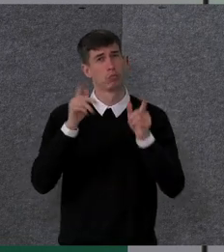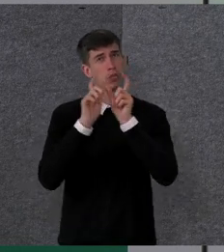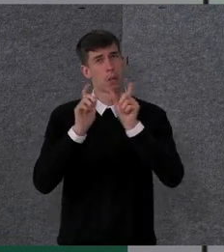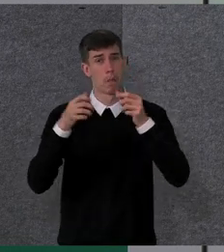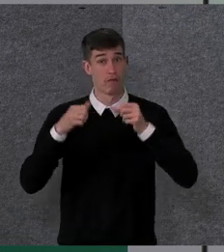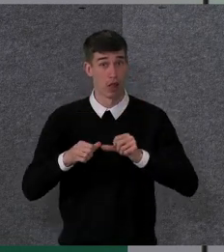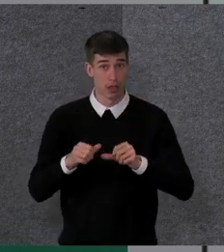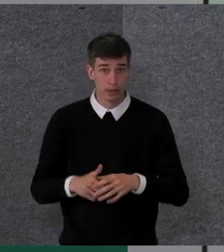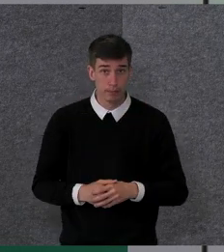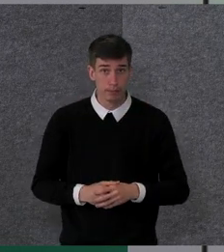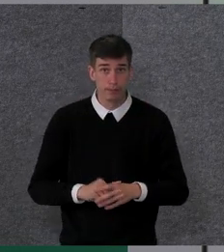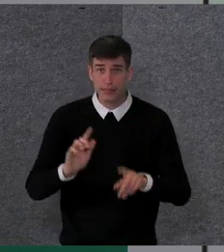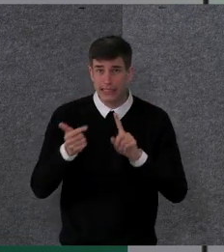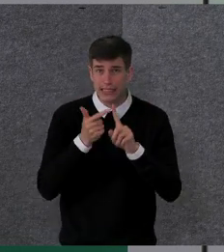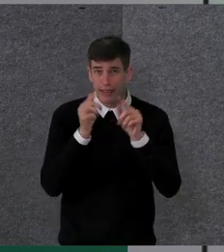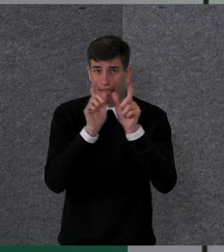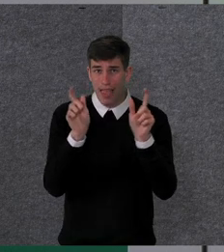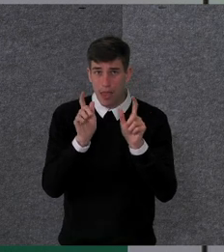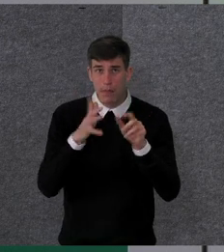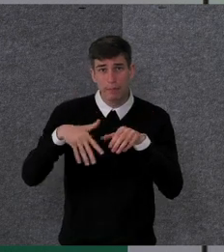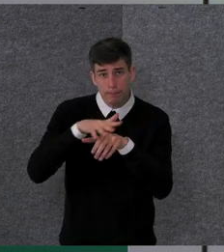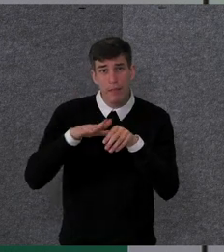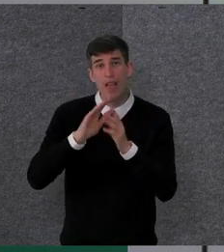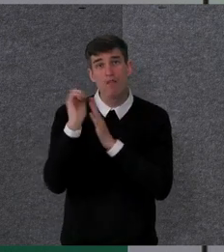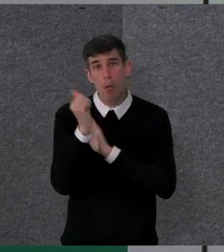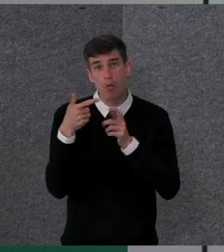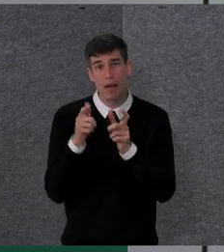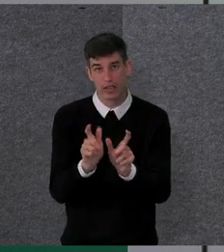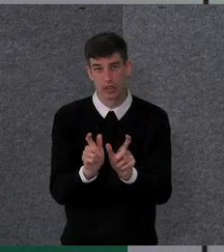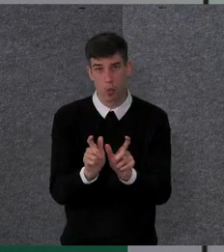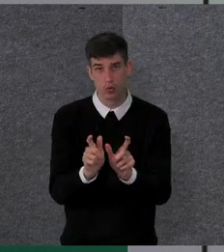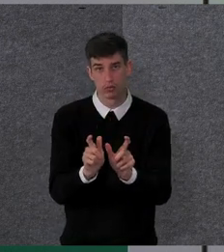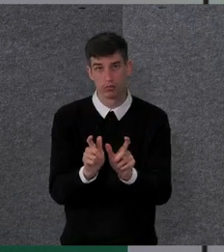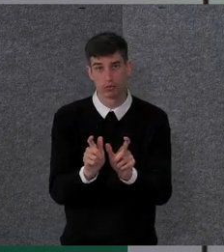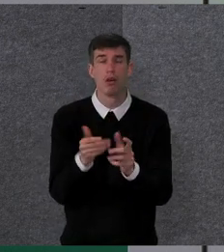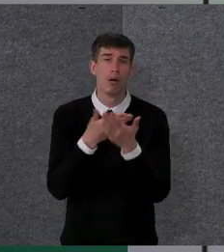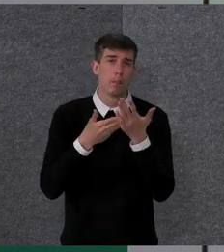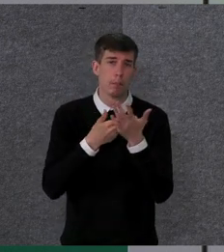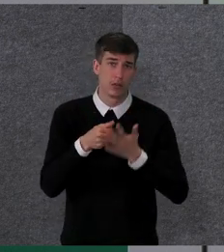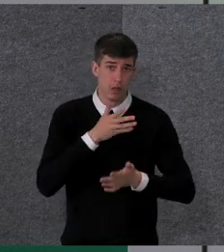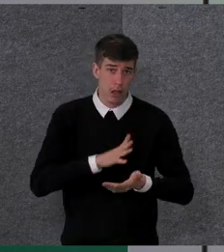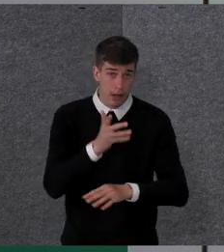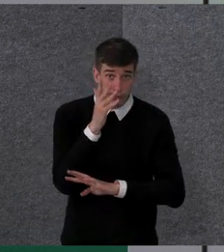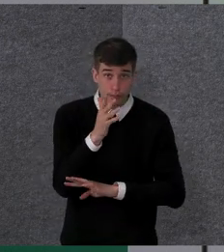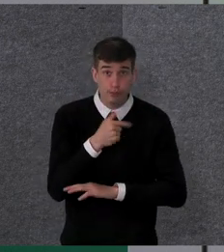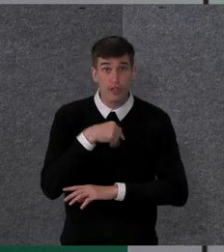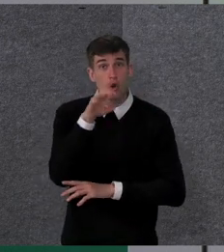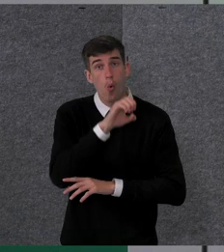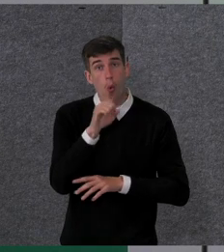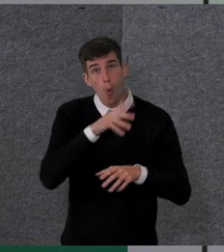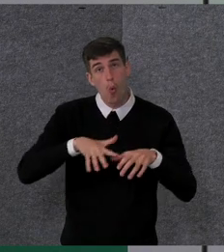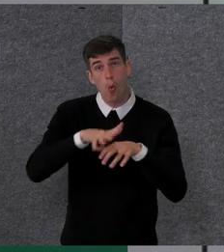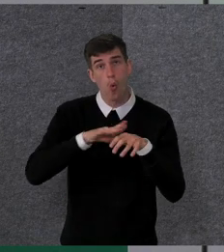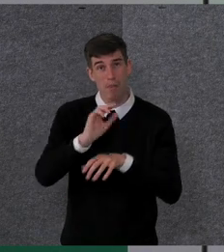Und das Zweite ist, wie schon angesprochen, den Bereich der Prävention. Da nur ein Beispiel. Wir haben zurzeit auf der europäischen Ebene